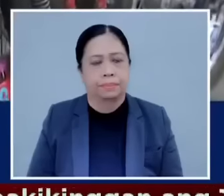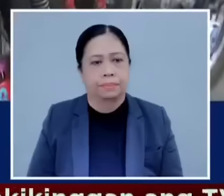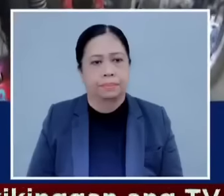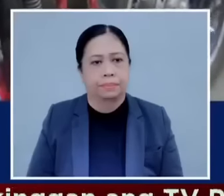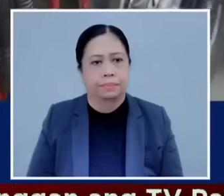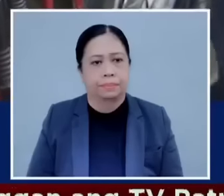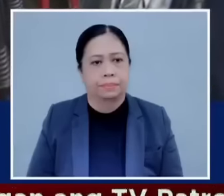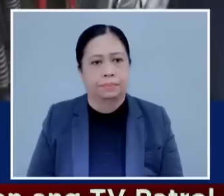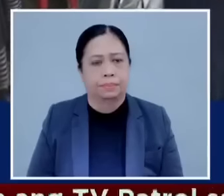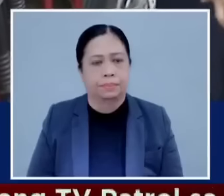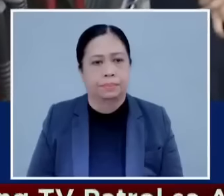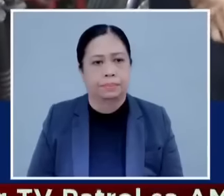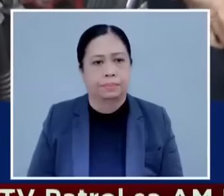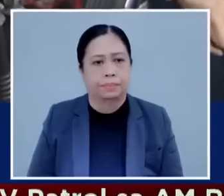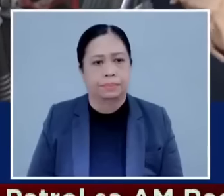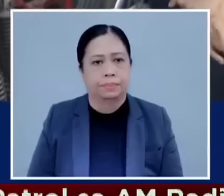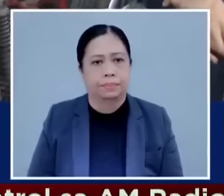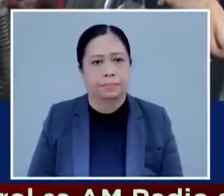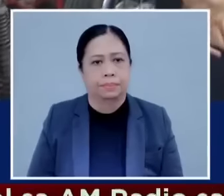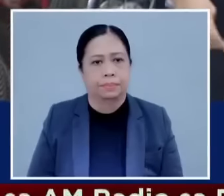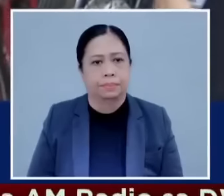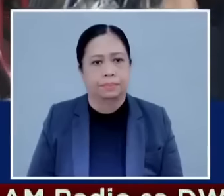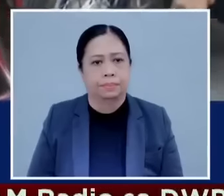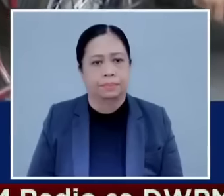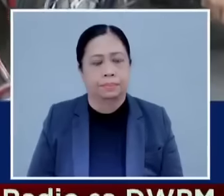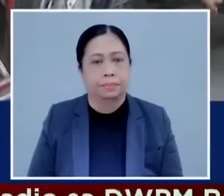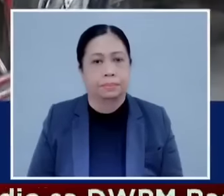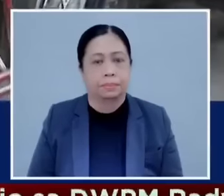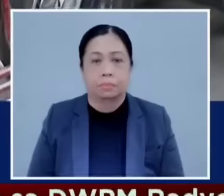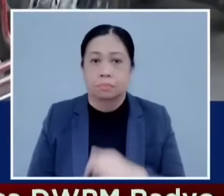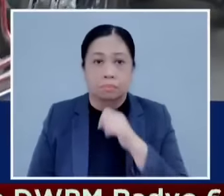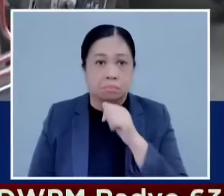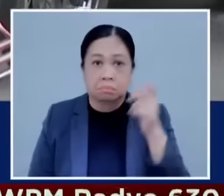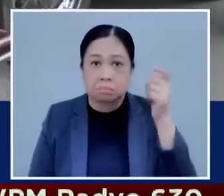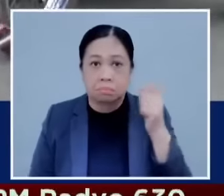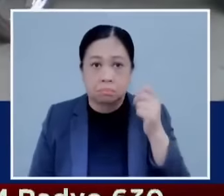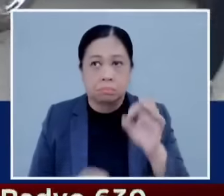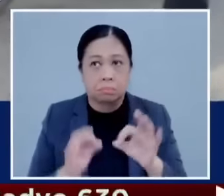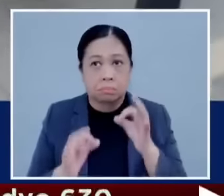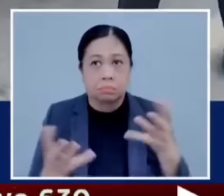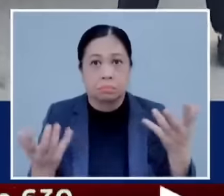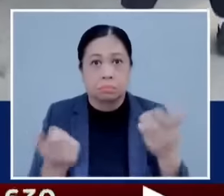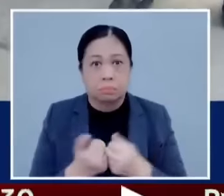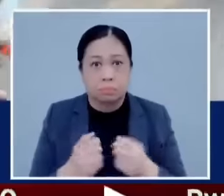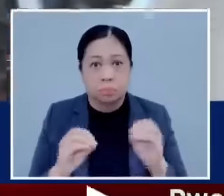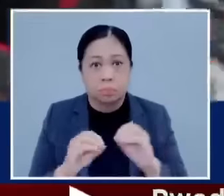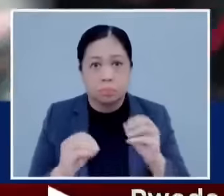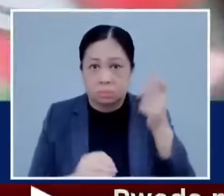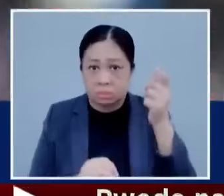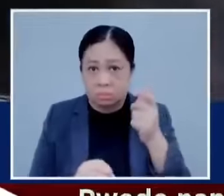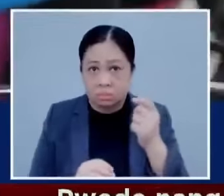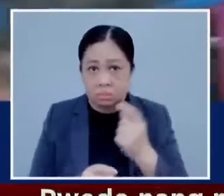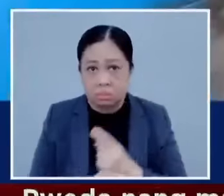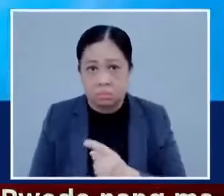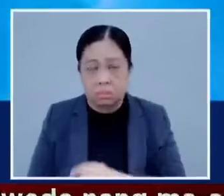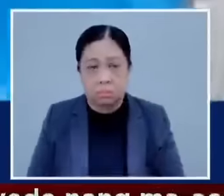sa kahabaan ng national highway. At hindi rin sila insured kapag nagkaroon ng aksidente, Johnson.